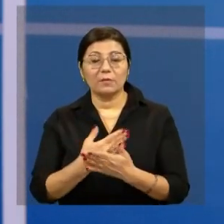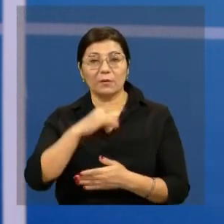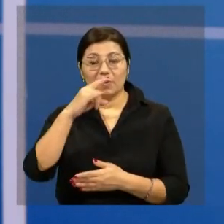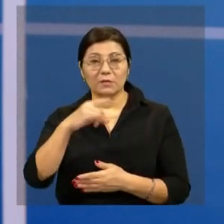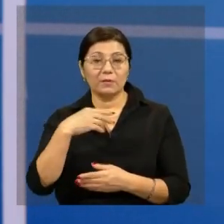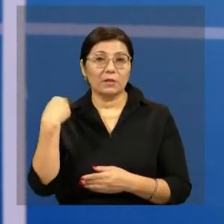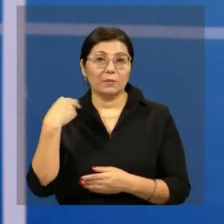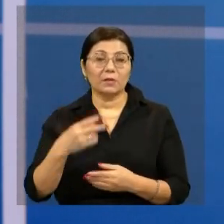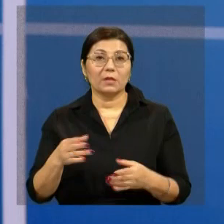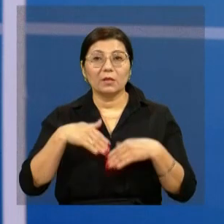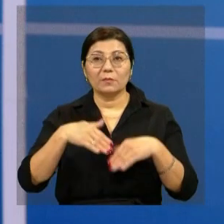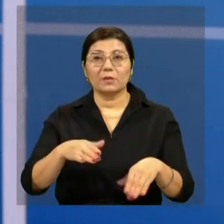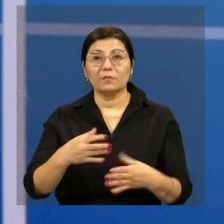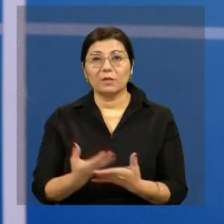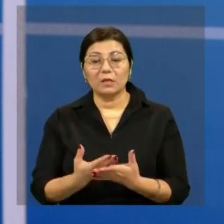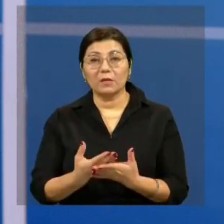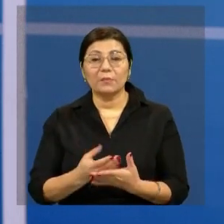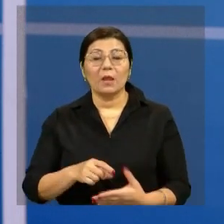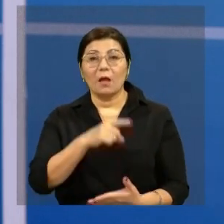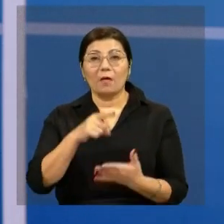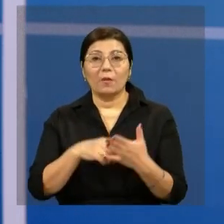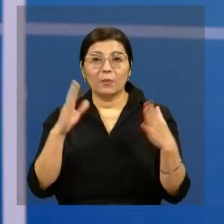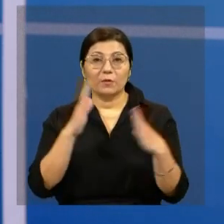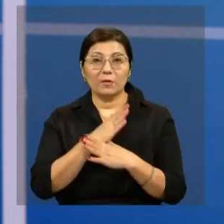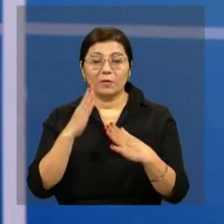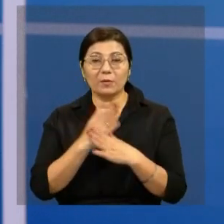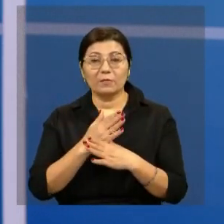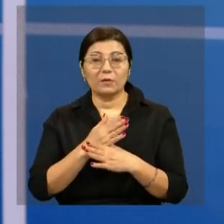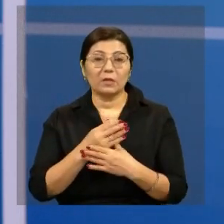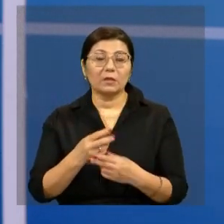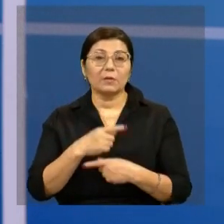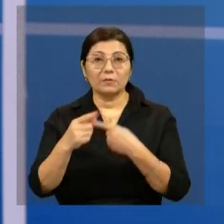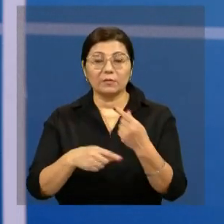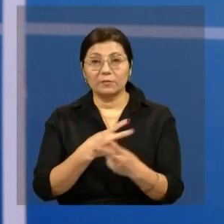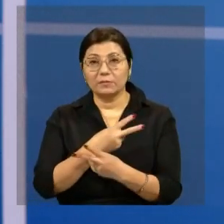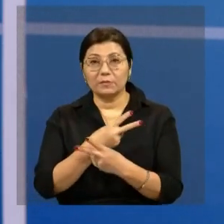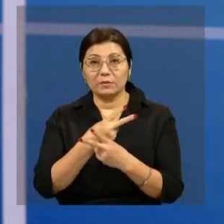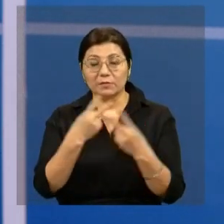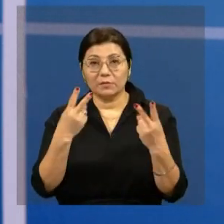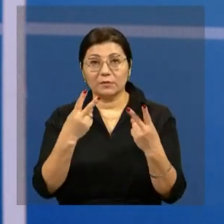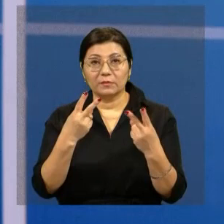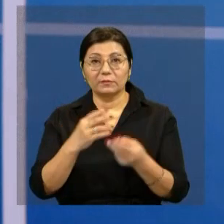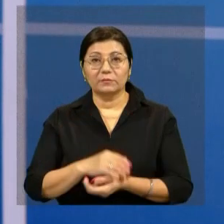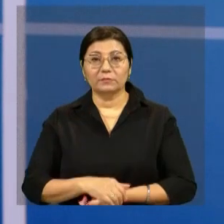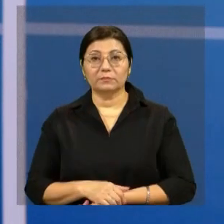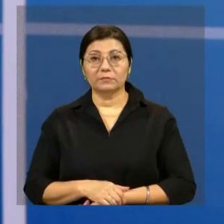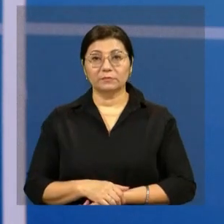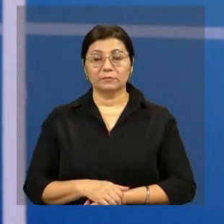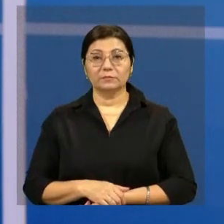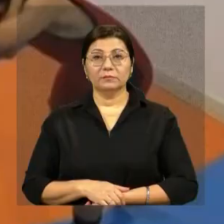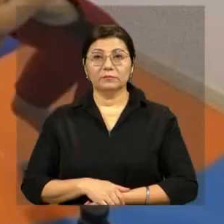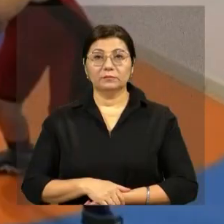отметил необходимость решения актуальных для региона вопросов экологии. Более подробно о ходе рабочей поездки главы государства в нашем следующем